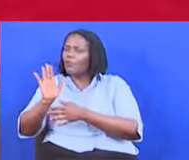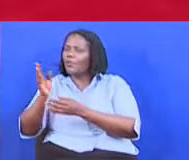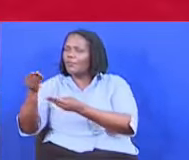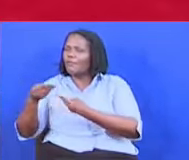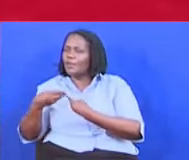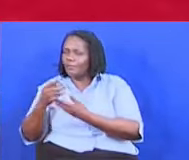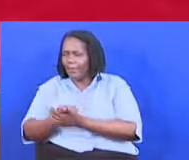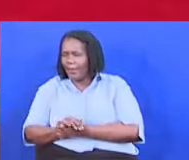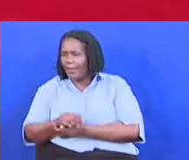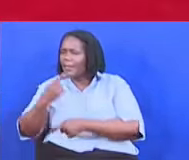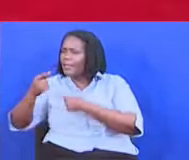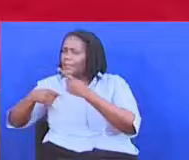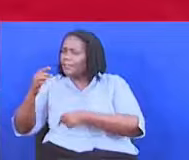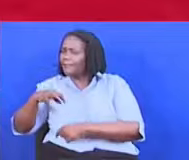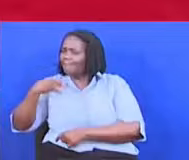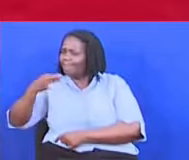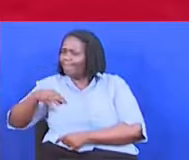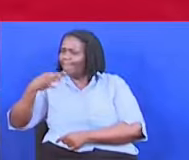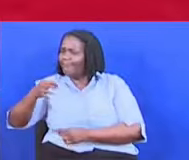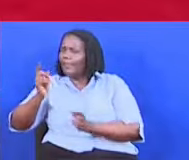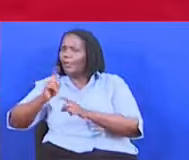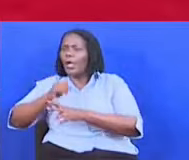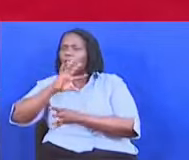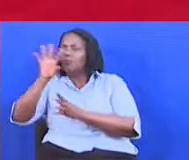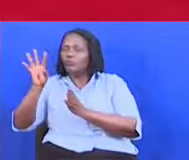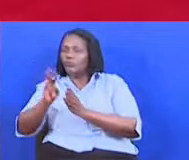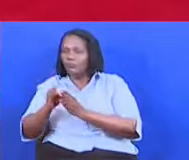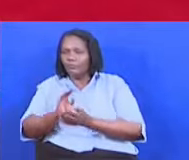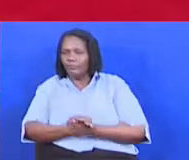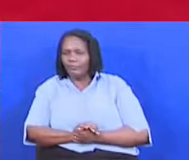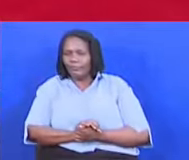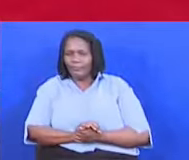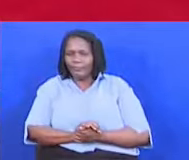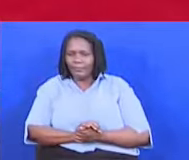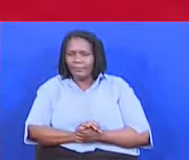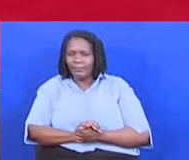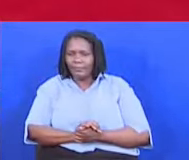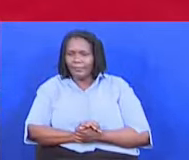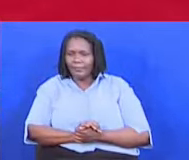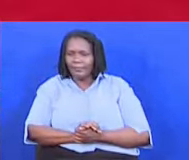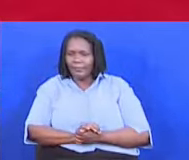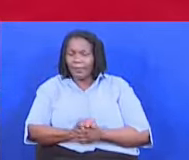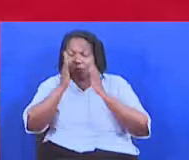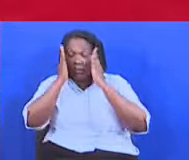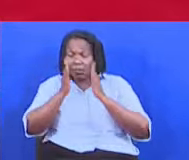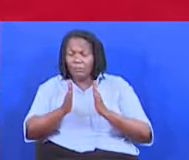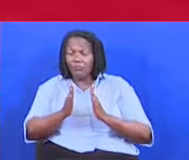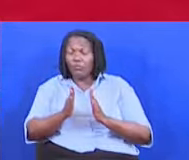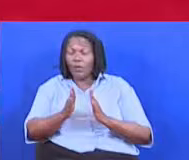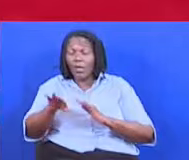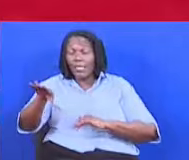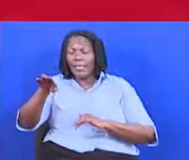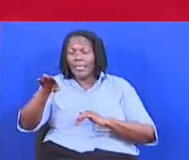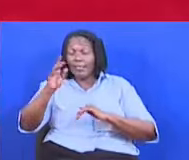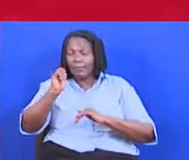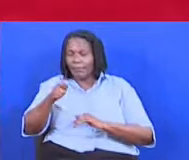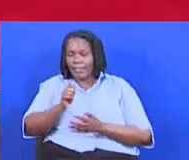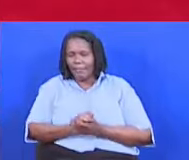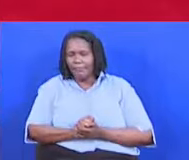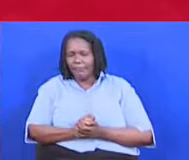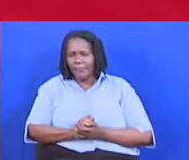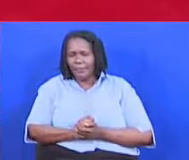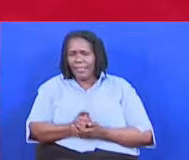niwaahidi kwamba nitaendelea kuwatumikia wakati wote. Mheshimiwa Spika, kituo cha polisi Ushetu ambacho ni kituo daraja